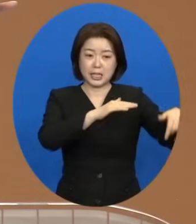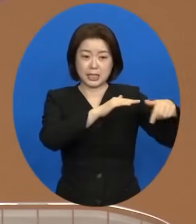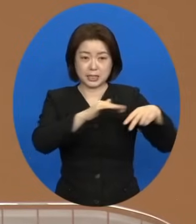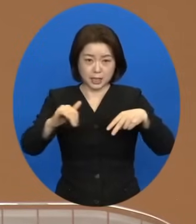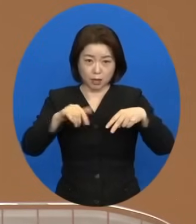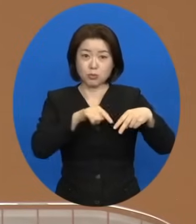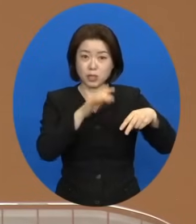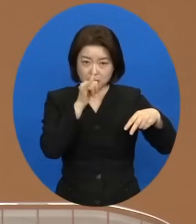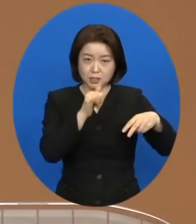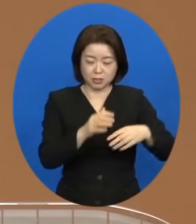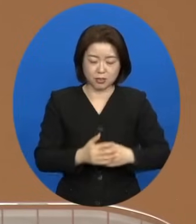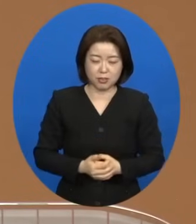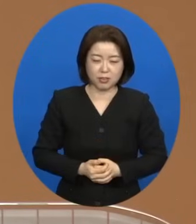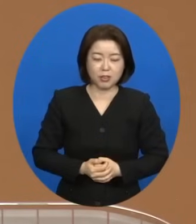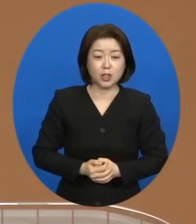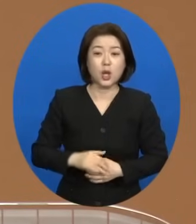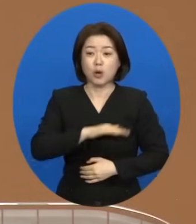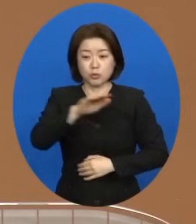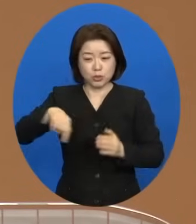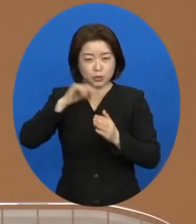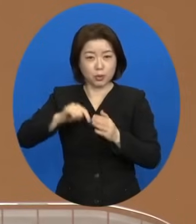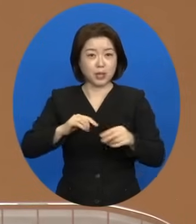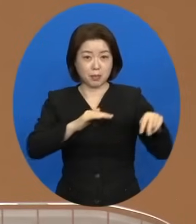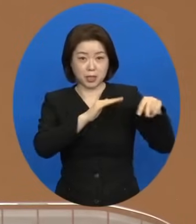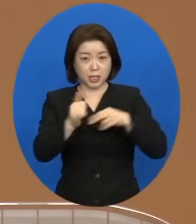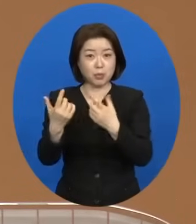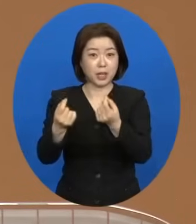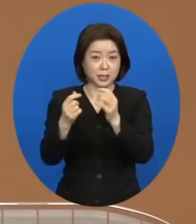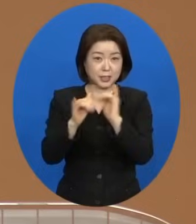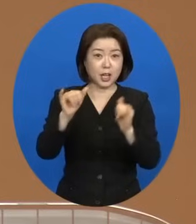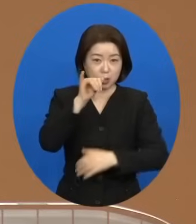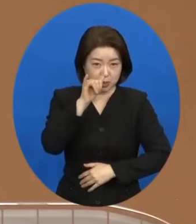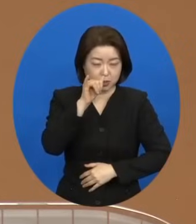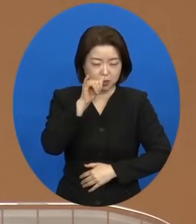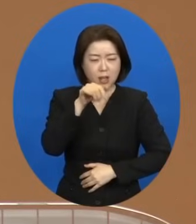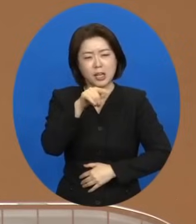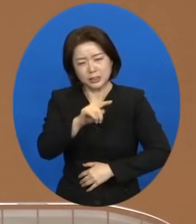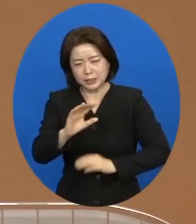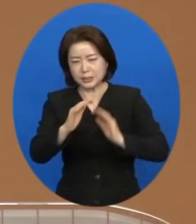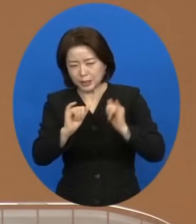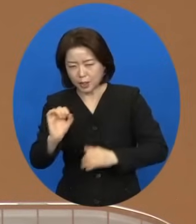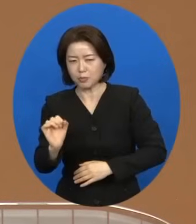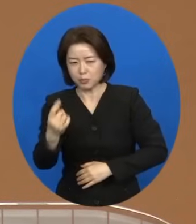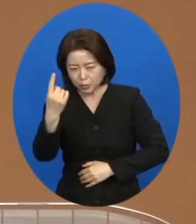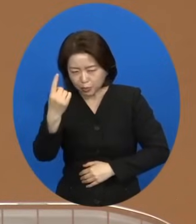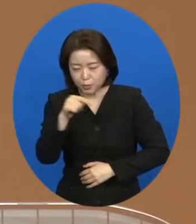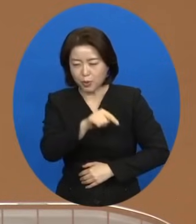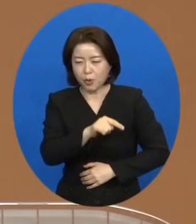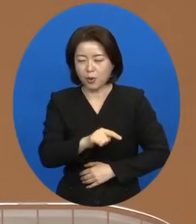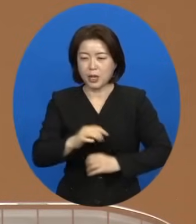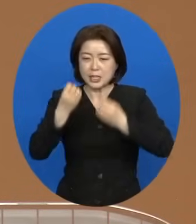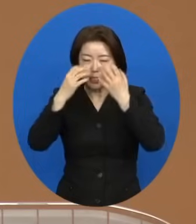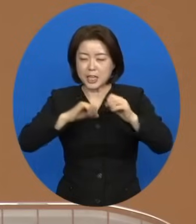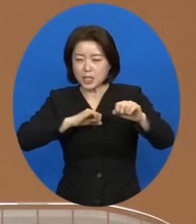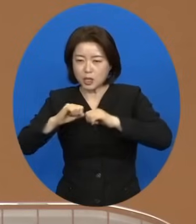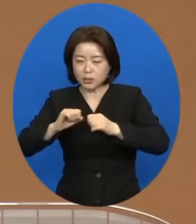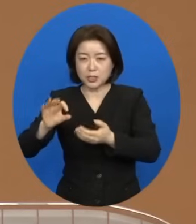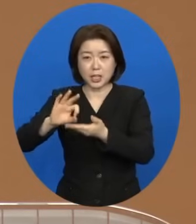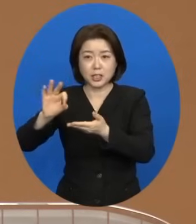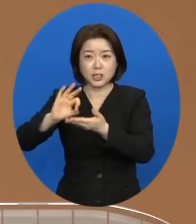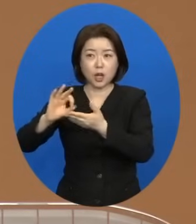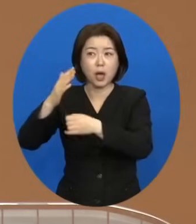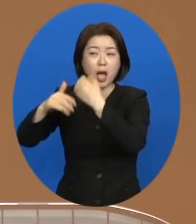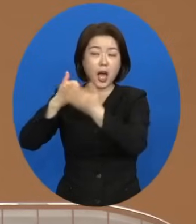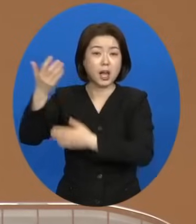있습니다 사무엘 사무엘을 통하여서 하나님이 새 역사를 이루실 사무엘과 같은 이들이 있는데 사무엘은 여러분들이